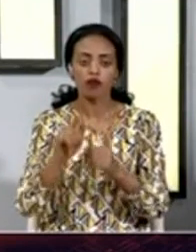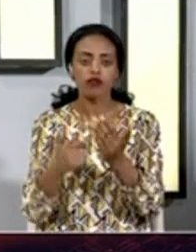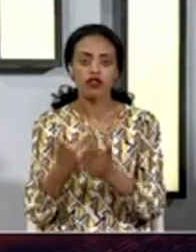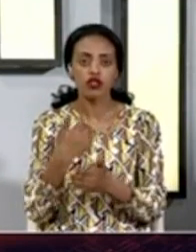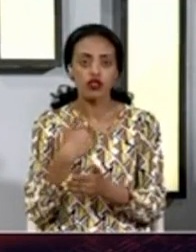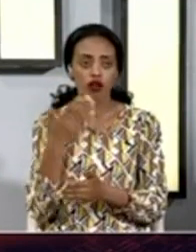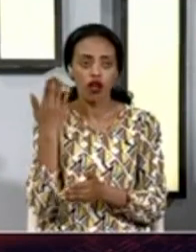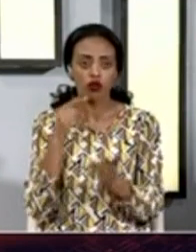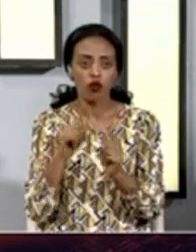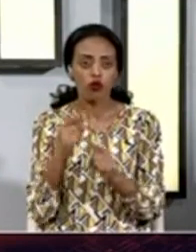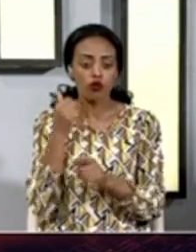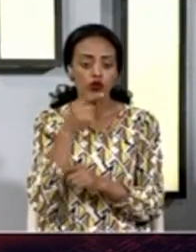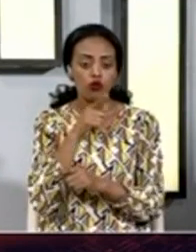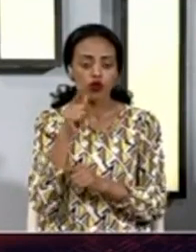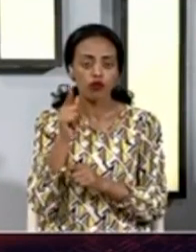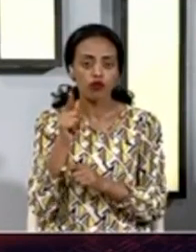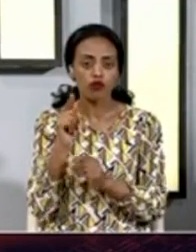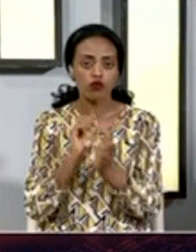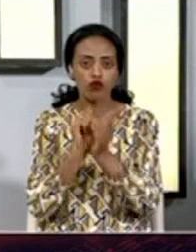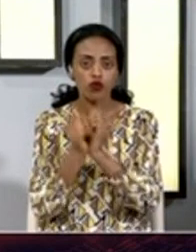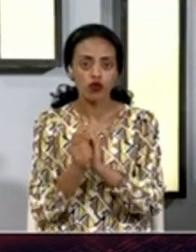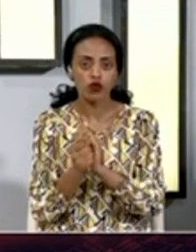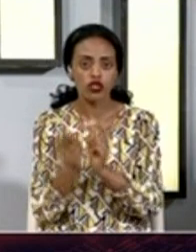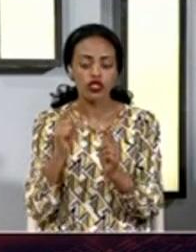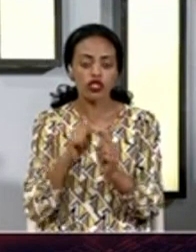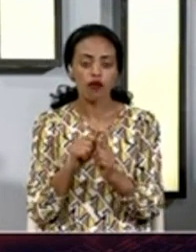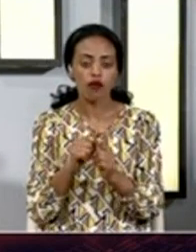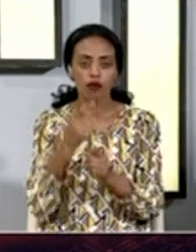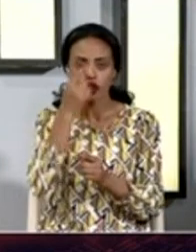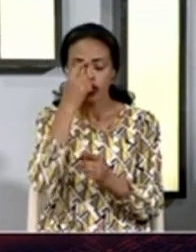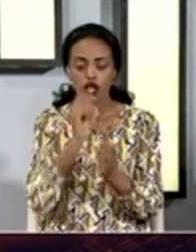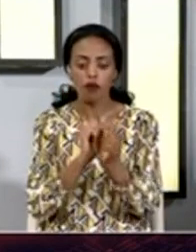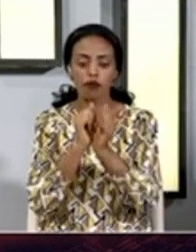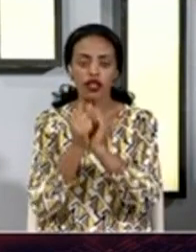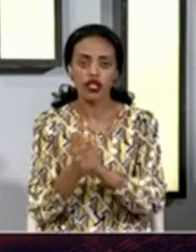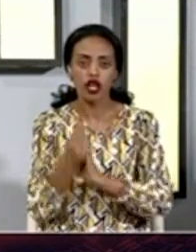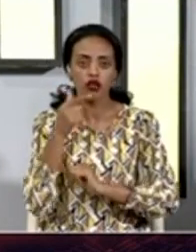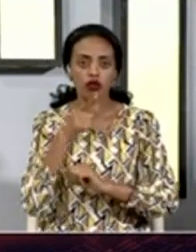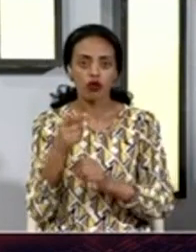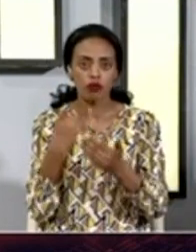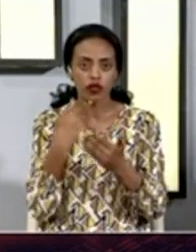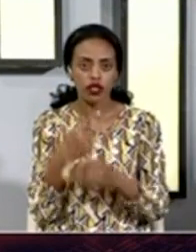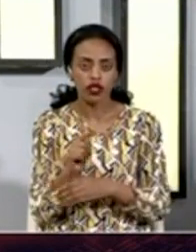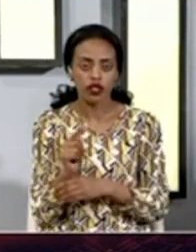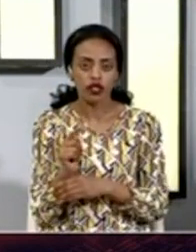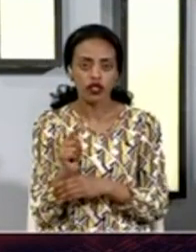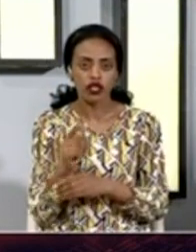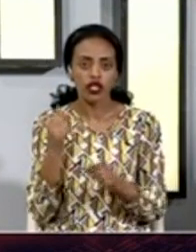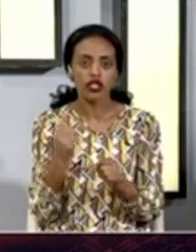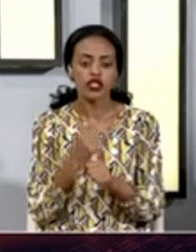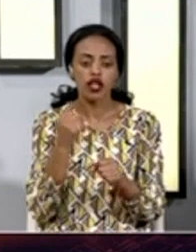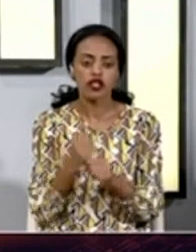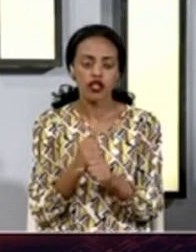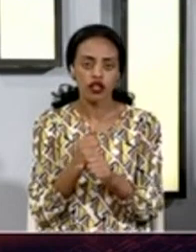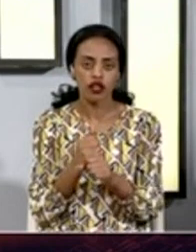ኣንቶ እቲ ዘሎ ቻለንጅስ ናብ ኦፖርቹኒቲ ምቕያር ቶሎ ኢልካ ስራሕ ሰሪሕካ